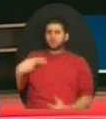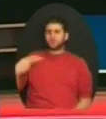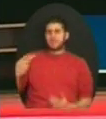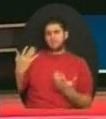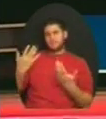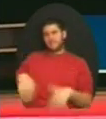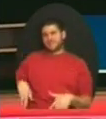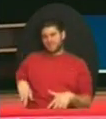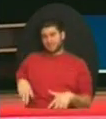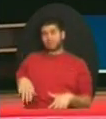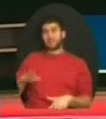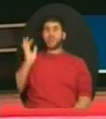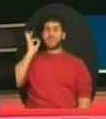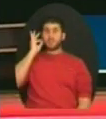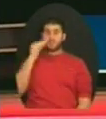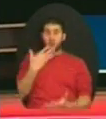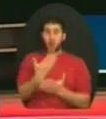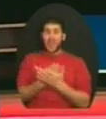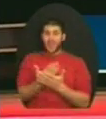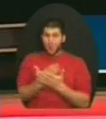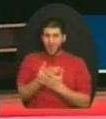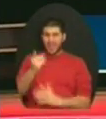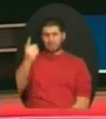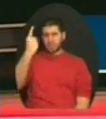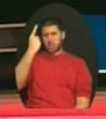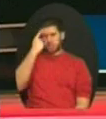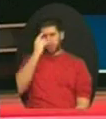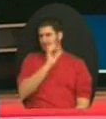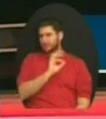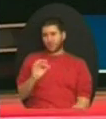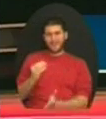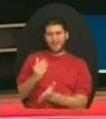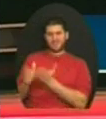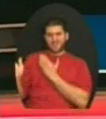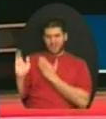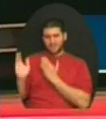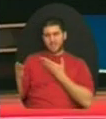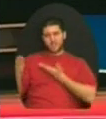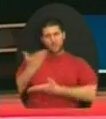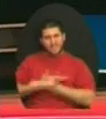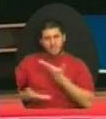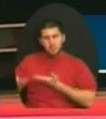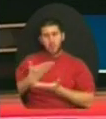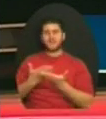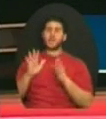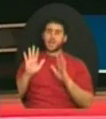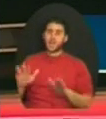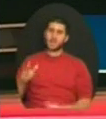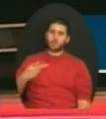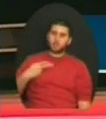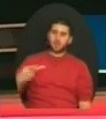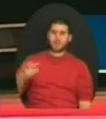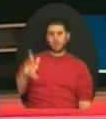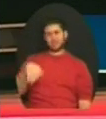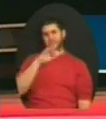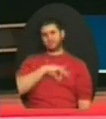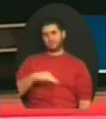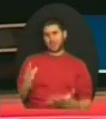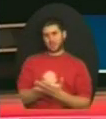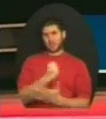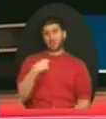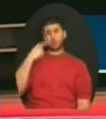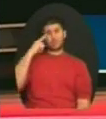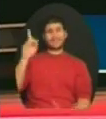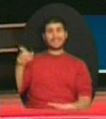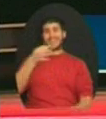הצדדים מפסידים. נשים מוכיחות שהן יודעות לוותר ולשתף פעולה, וכך שני הצדדים יכולים לנצח. אני חושבת